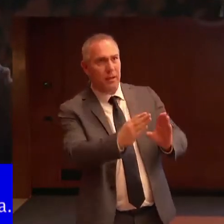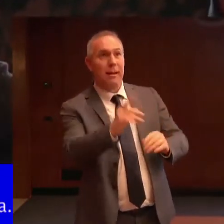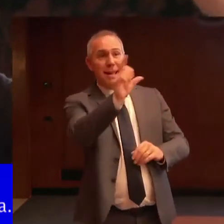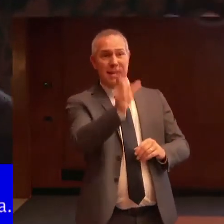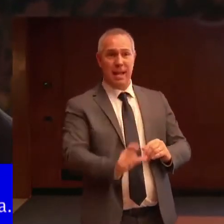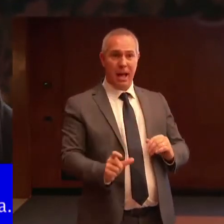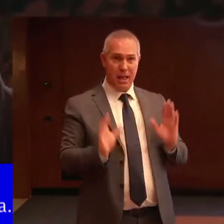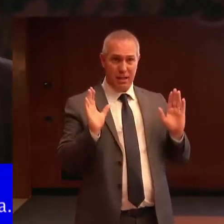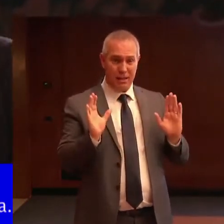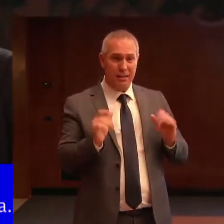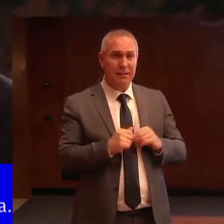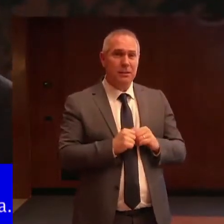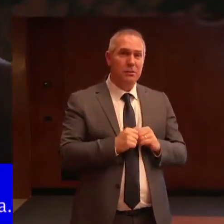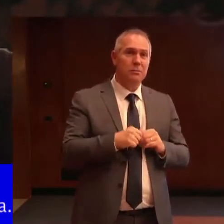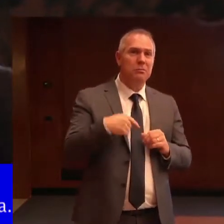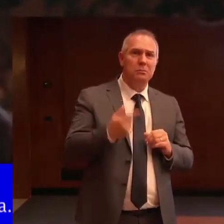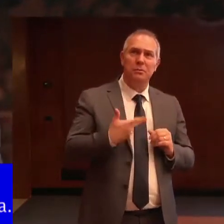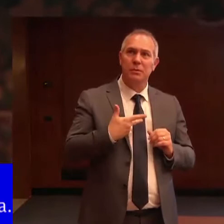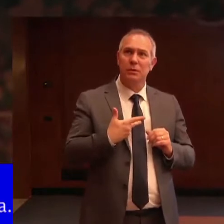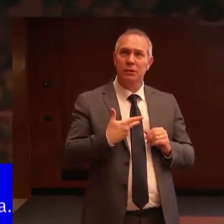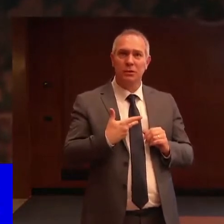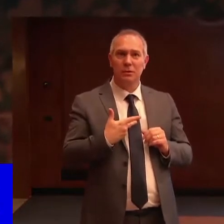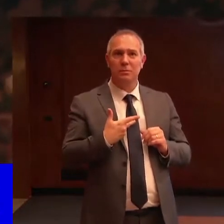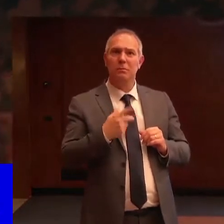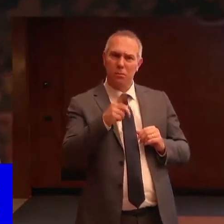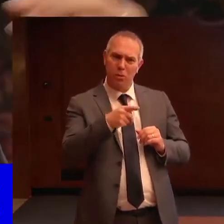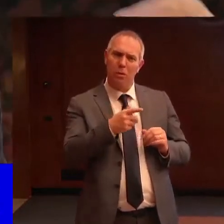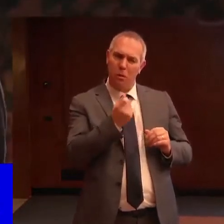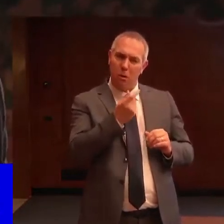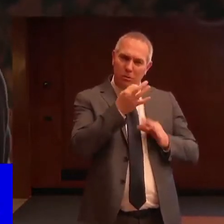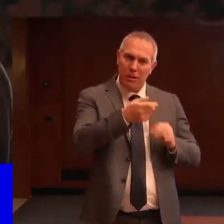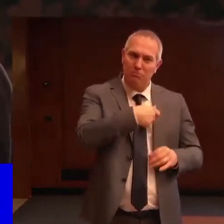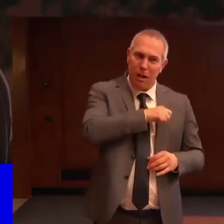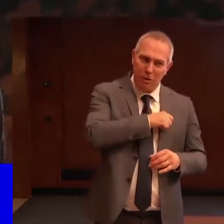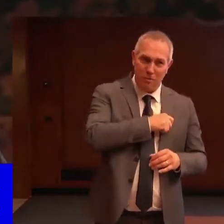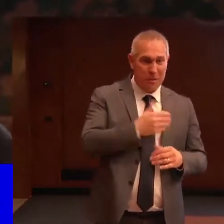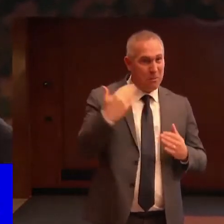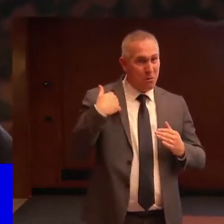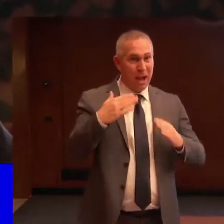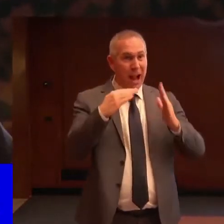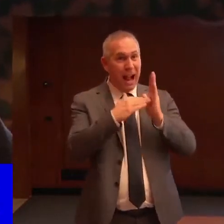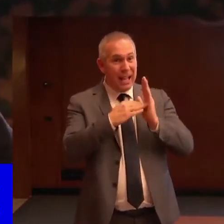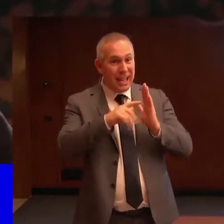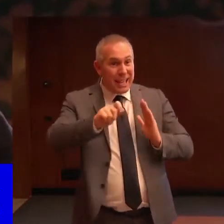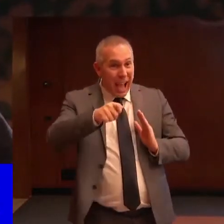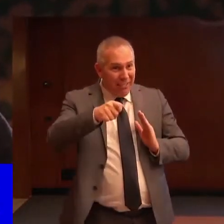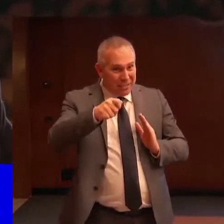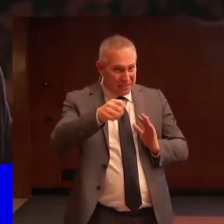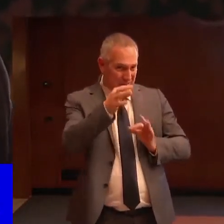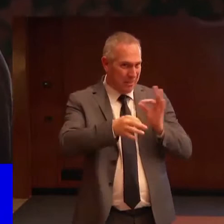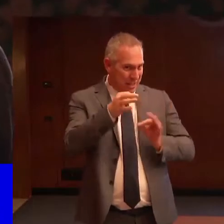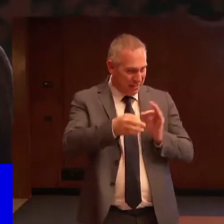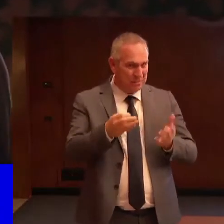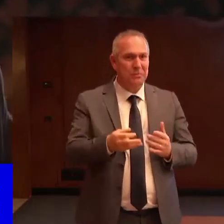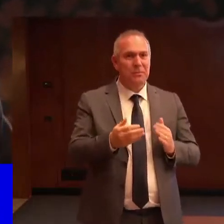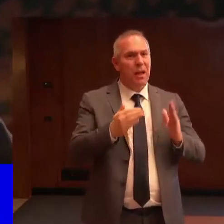italiano con un'uscita spagnola. Già citato le chiavi di casa più volte. Chiavi di casa che